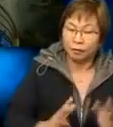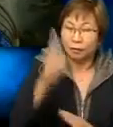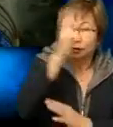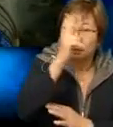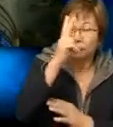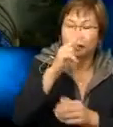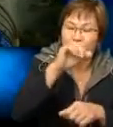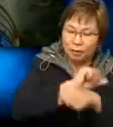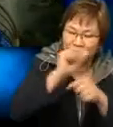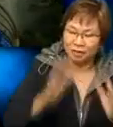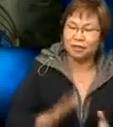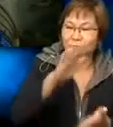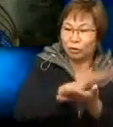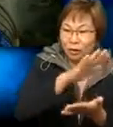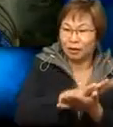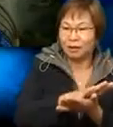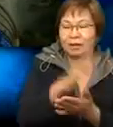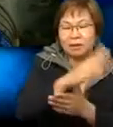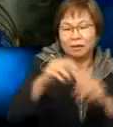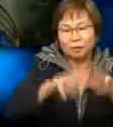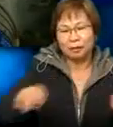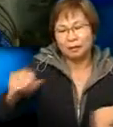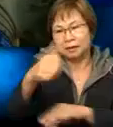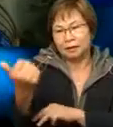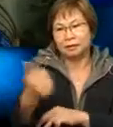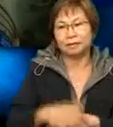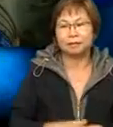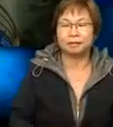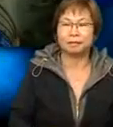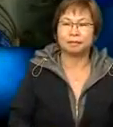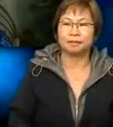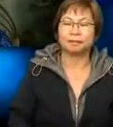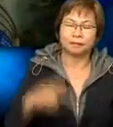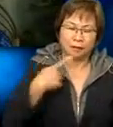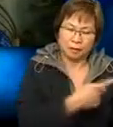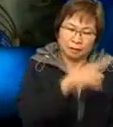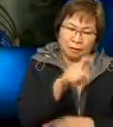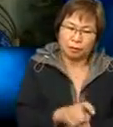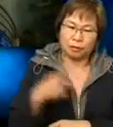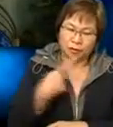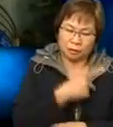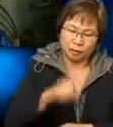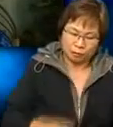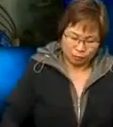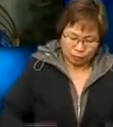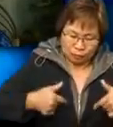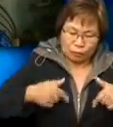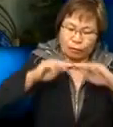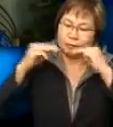tangan sekolah dan pelajar lain. Kita perlu